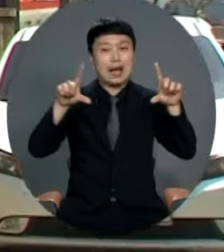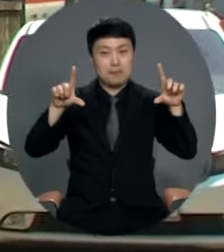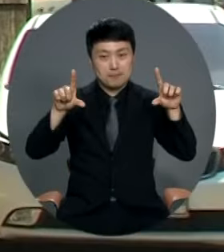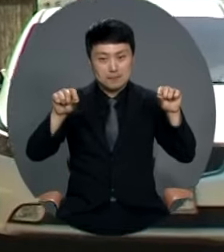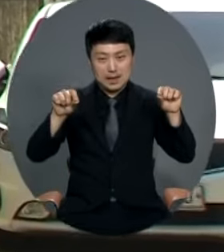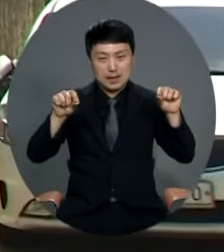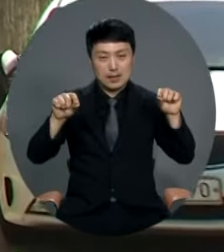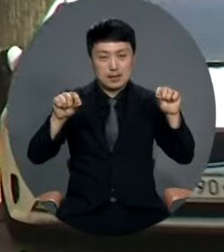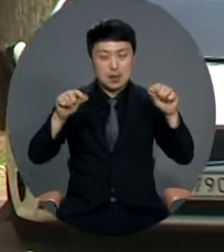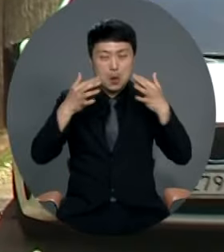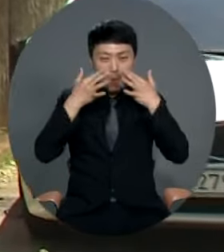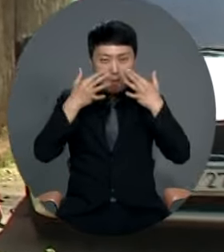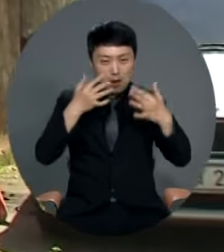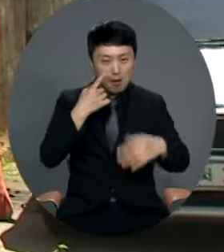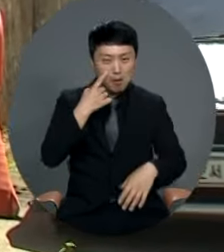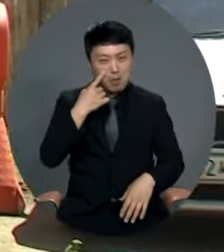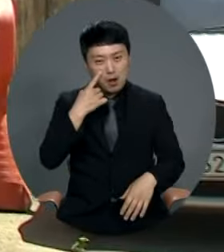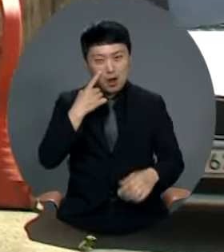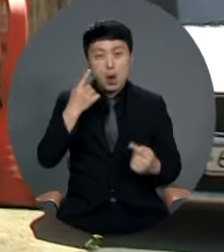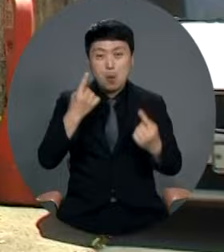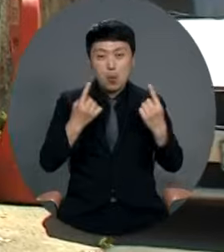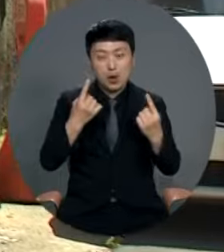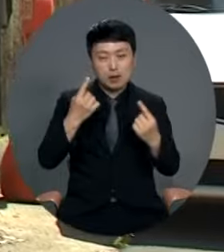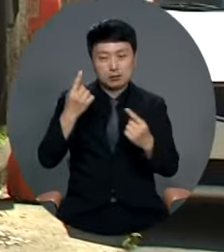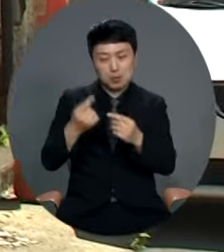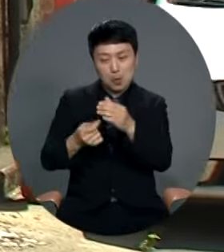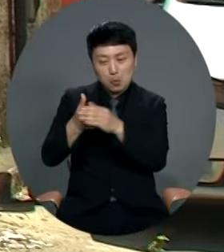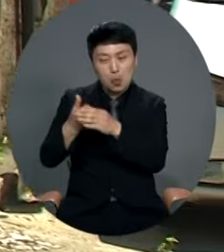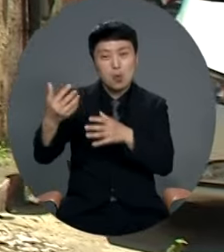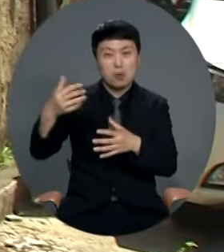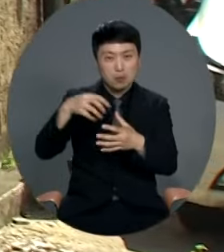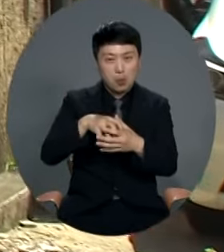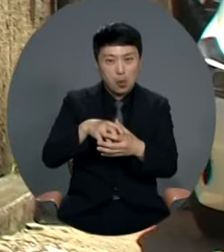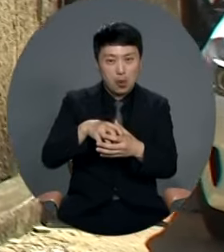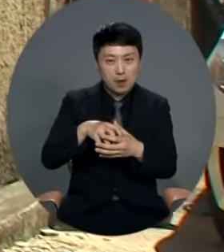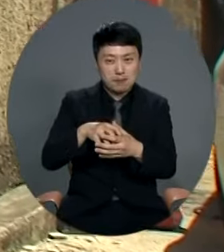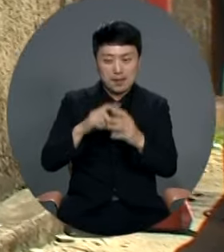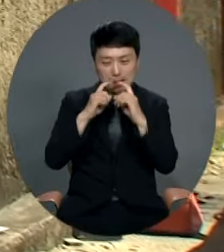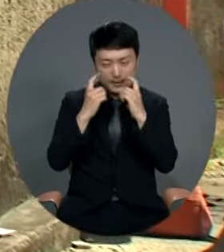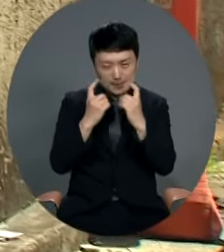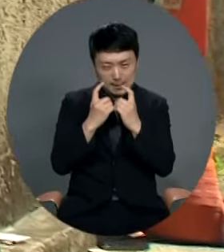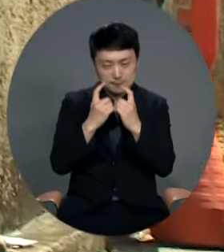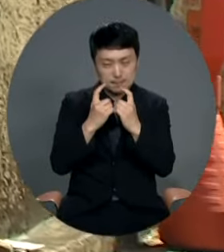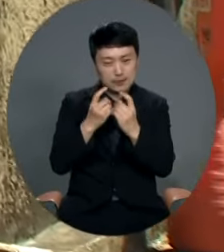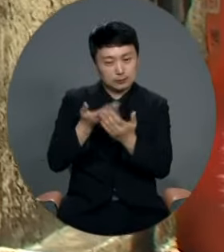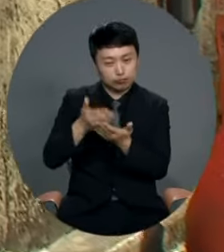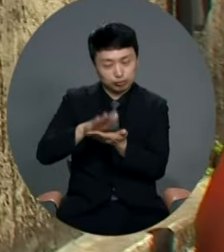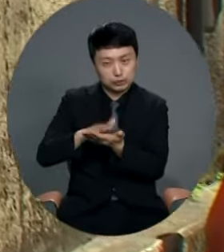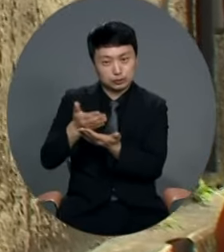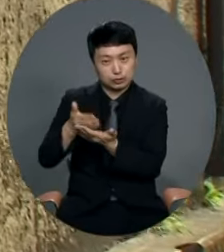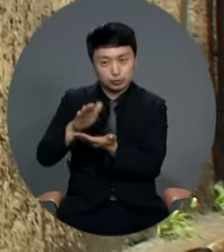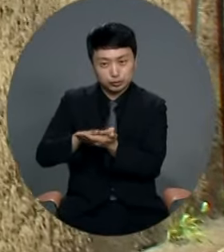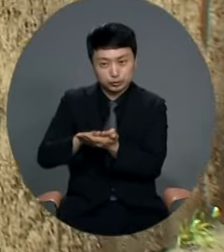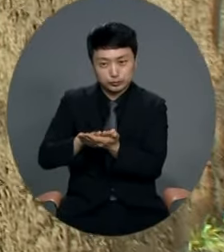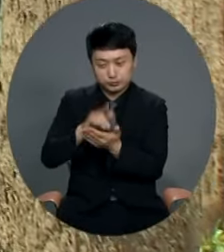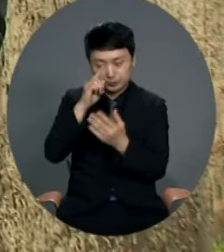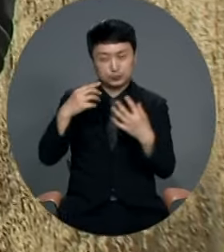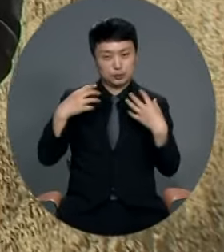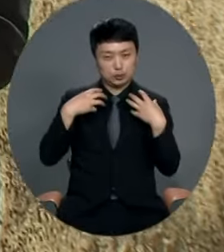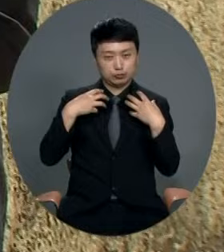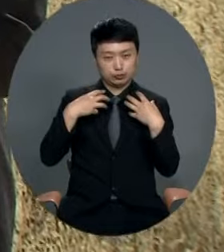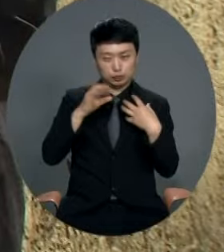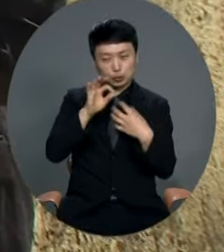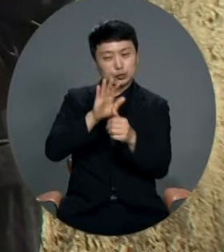무조건 잘 보여야 된다는 생각보단 개성을 더 중시하면서 민간이 주도하고 관공서는 거들 뿐이라는